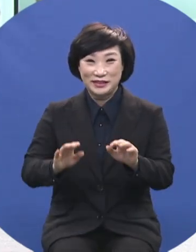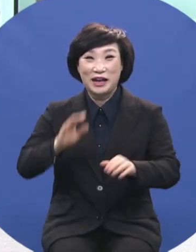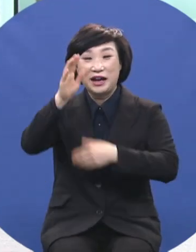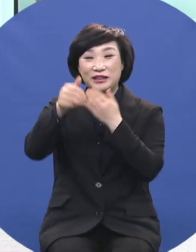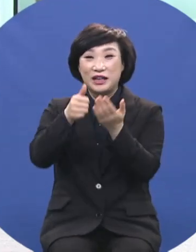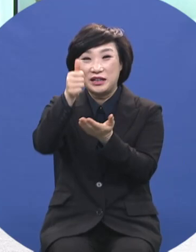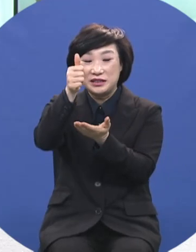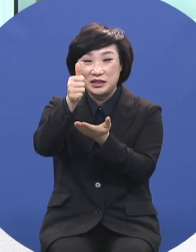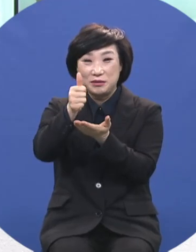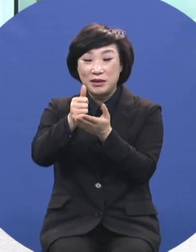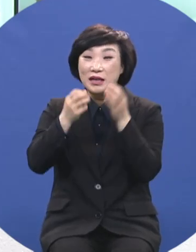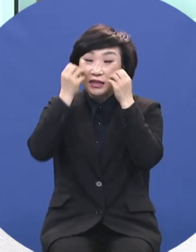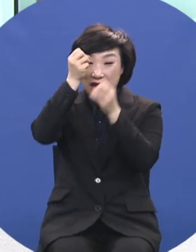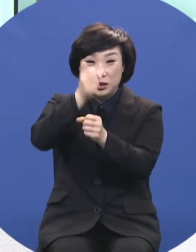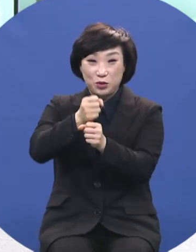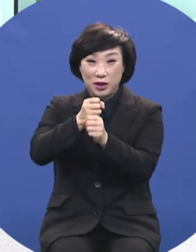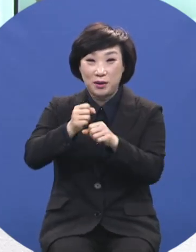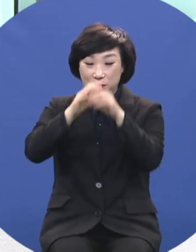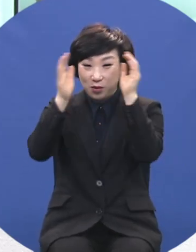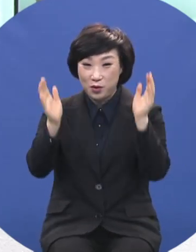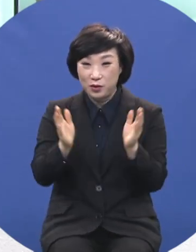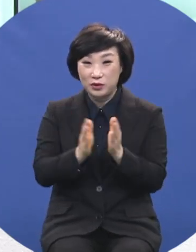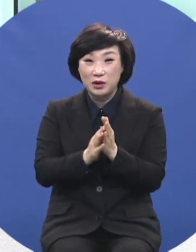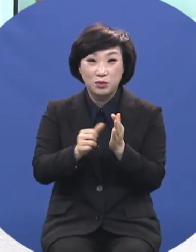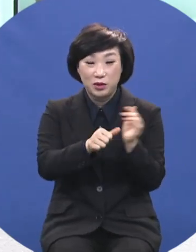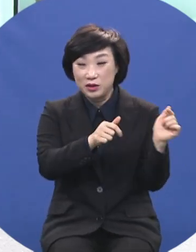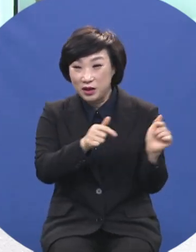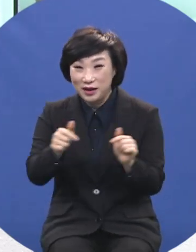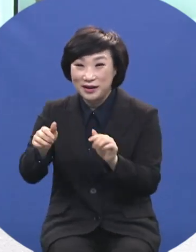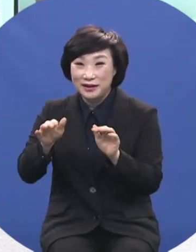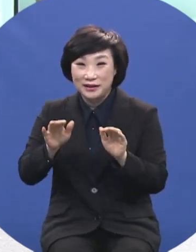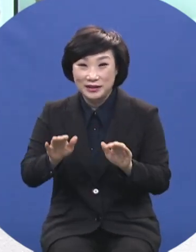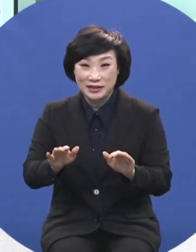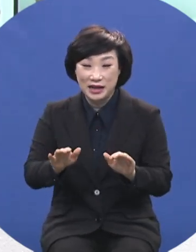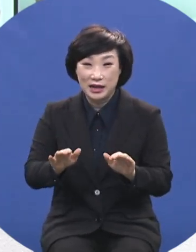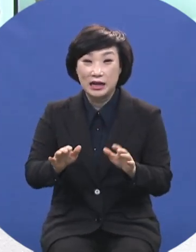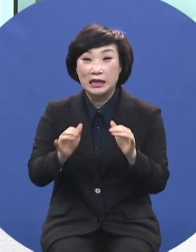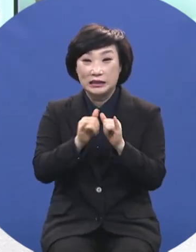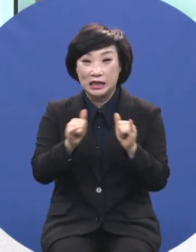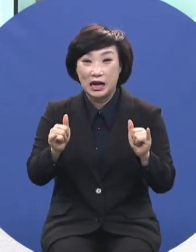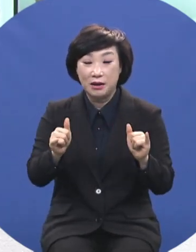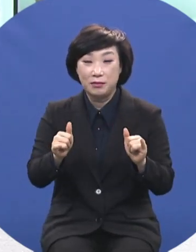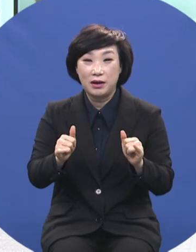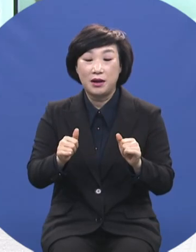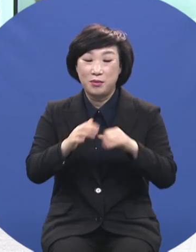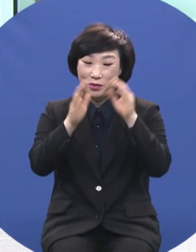하나님께서 창조한 모든 이 피조물을 사람에게